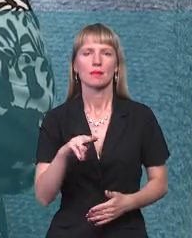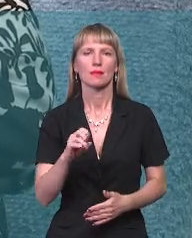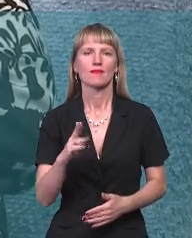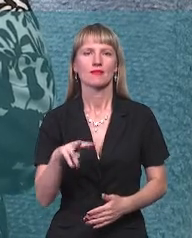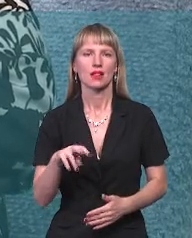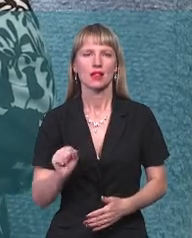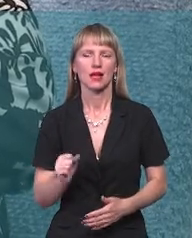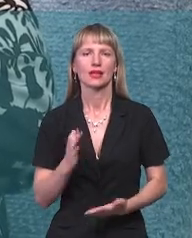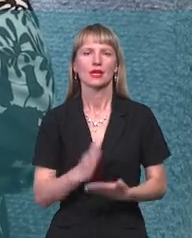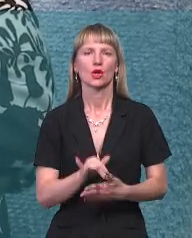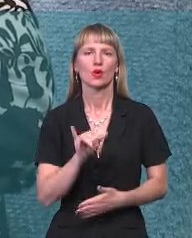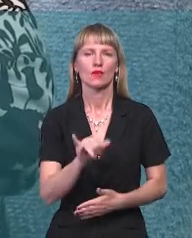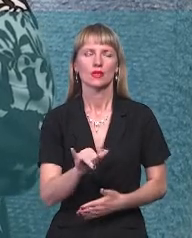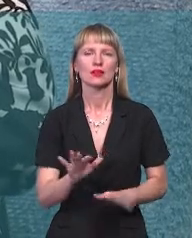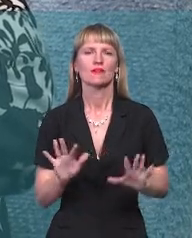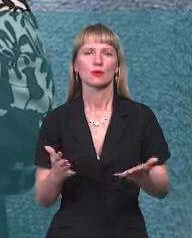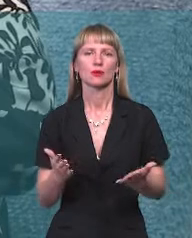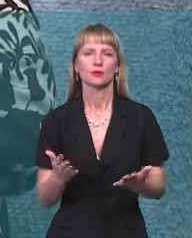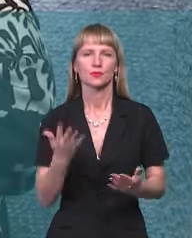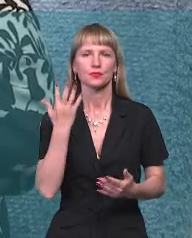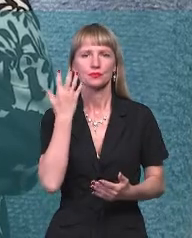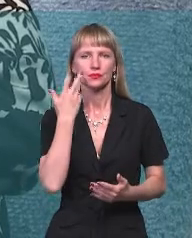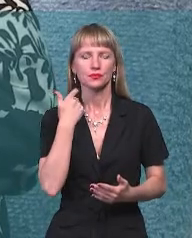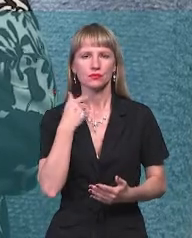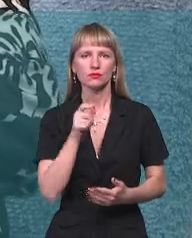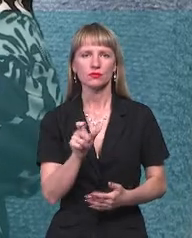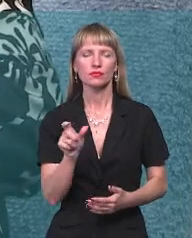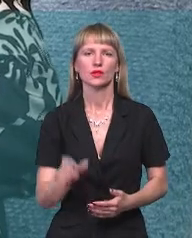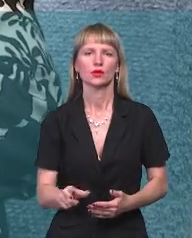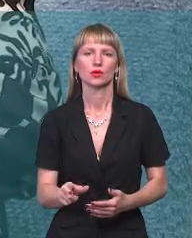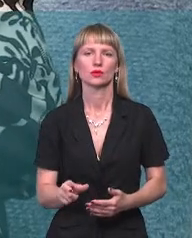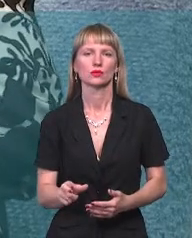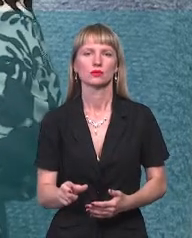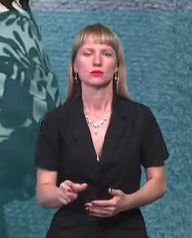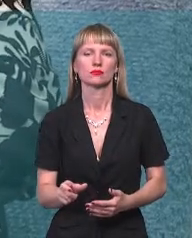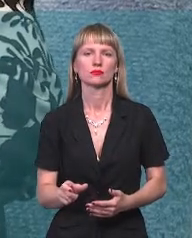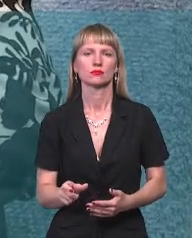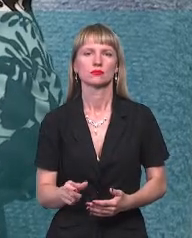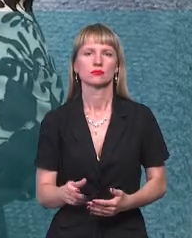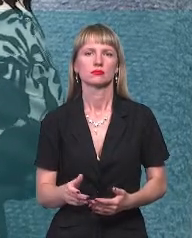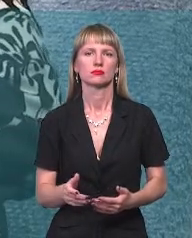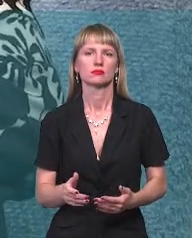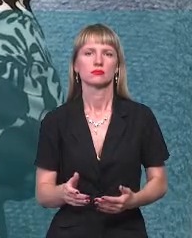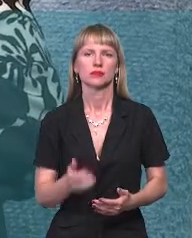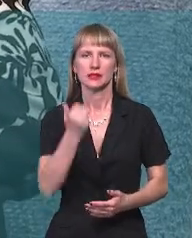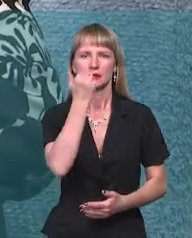Чи є у вас випадки, коли люди, ну, дякують за